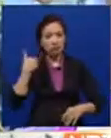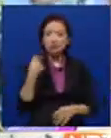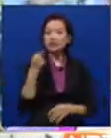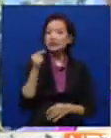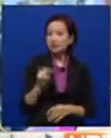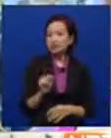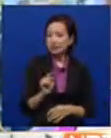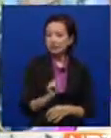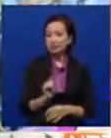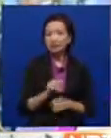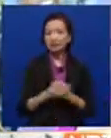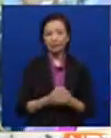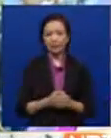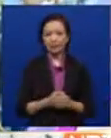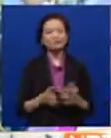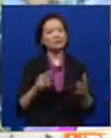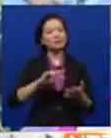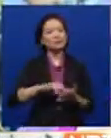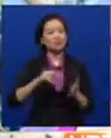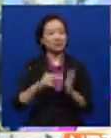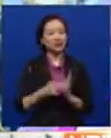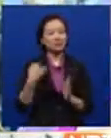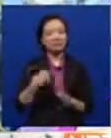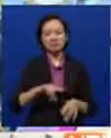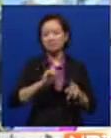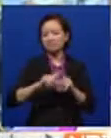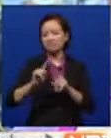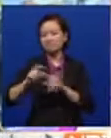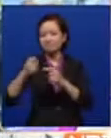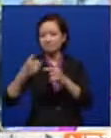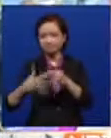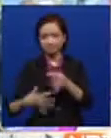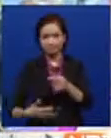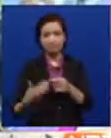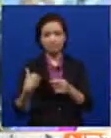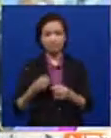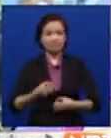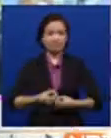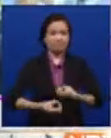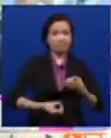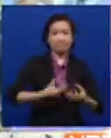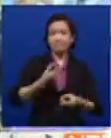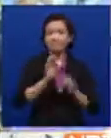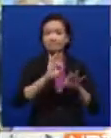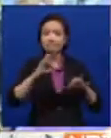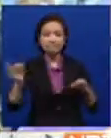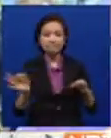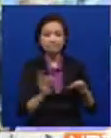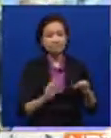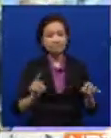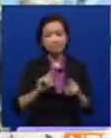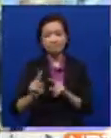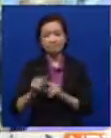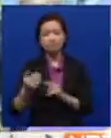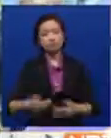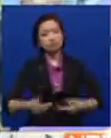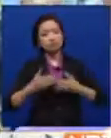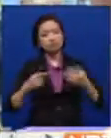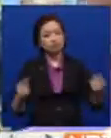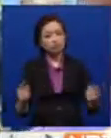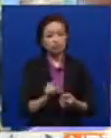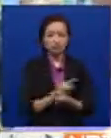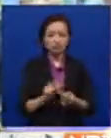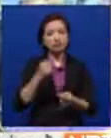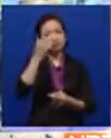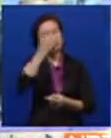ลปะพวกนี้เนี่ยมันก็สื่อความหมายที่หลากหลายนะครับที่จะแสดงเรื่องราวต่างๆไม่ว่าจะเป็นสะท้อนชีวิตสังคมสะท้อ